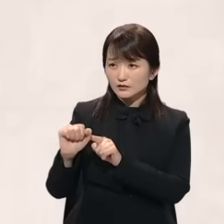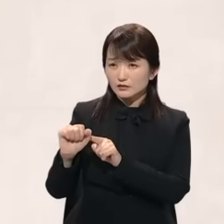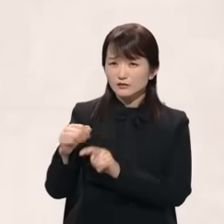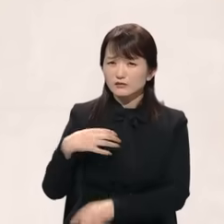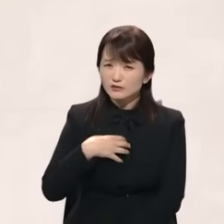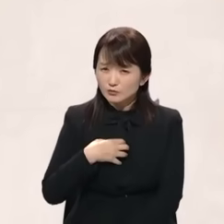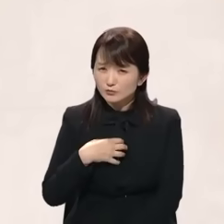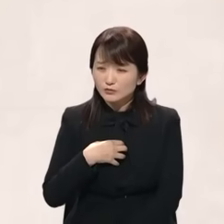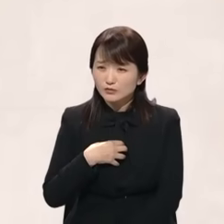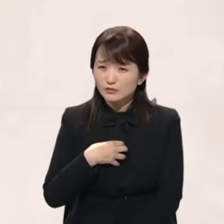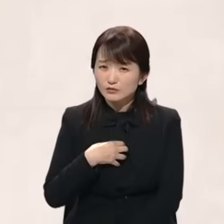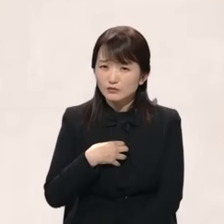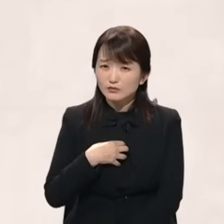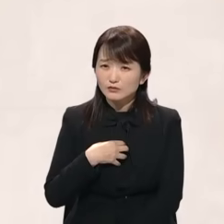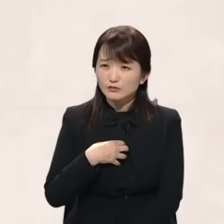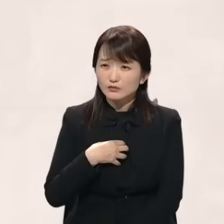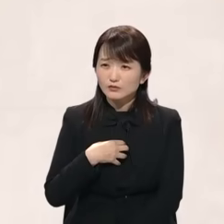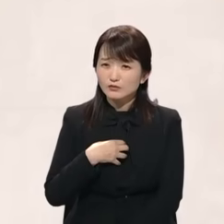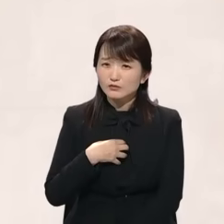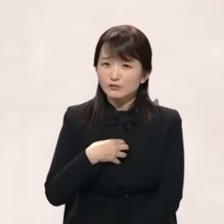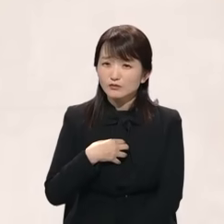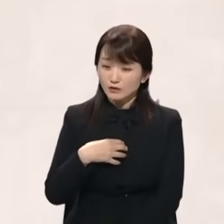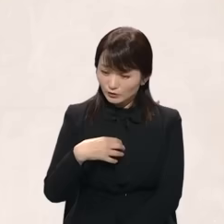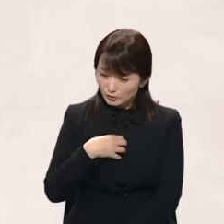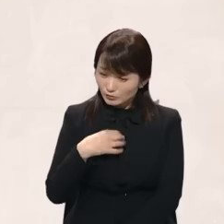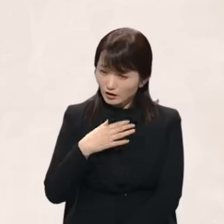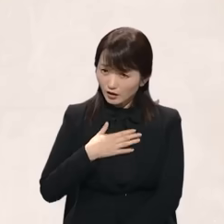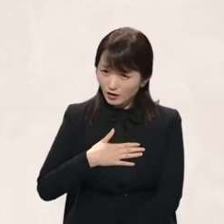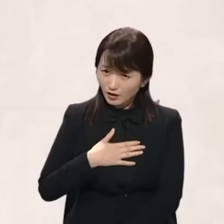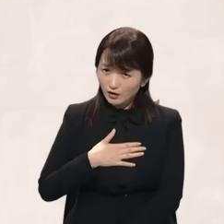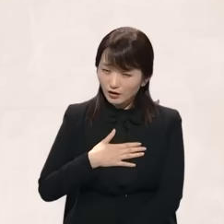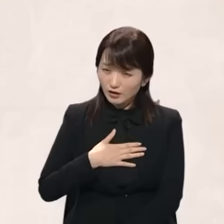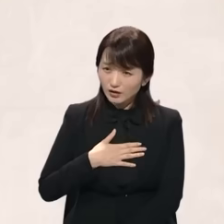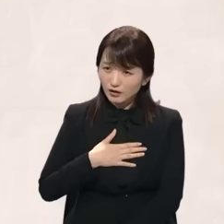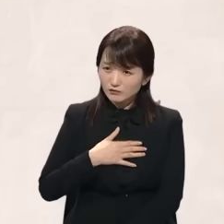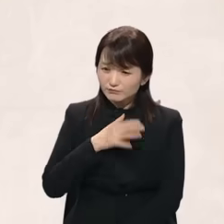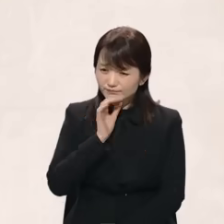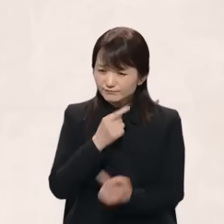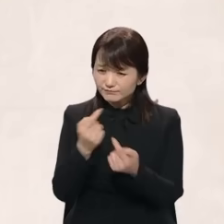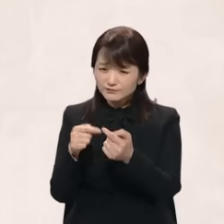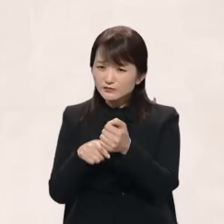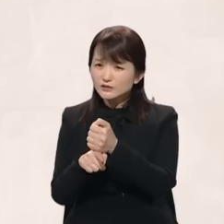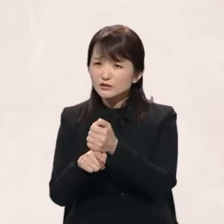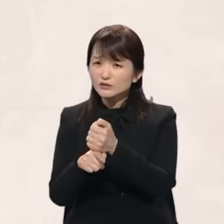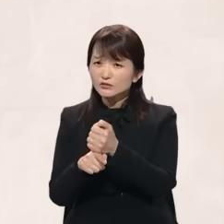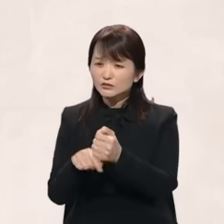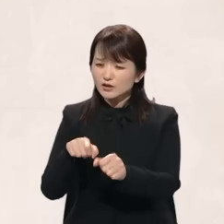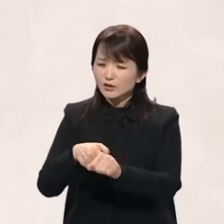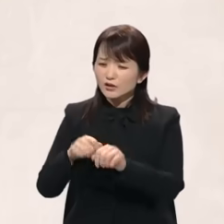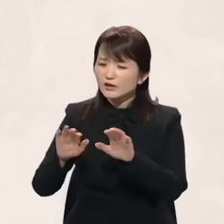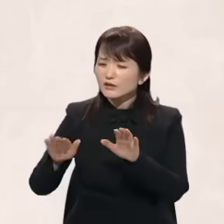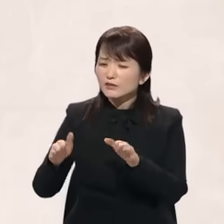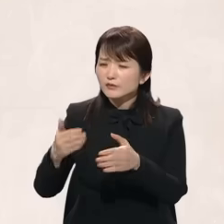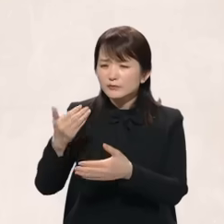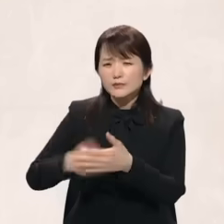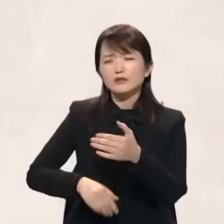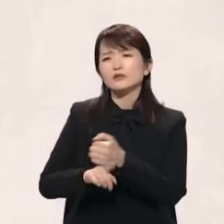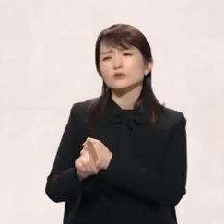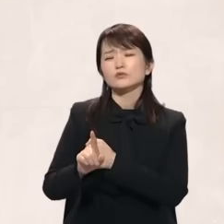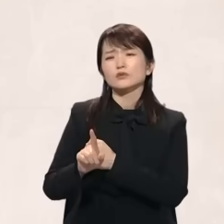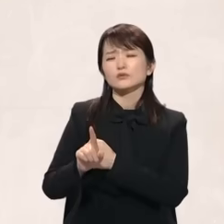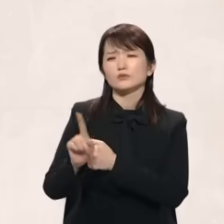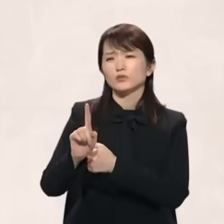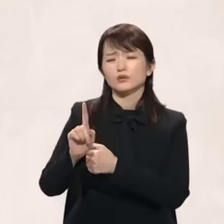좀 위험한데 위험한 걸 알면서 운전한 사람한테이 고령이라는 이유로 감경을 해 주는 것이 말이 되느냐음 음 근데